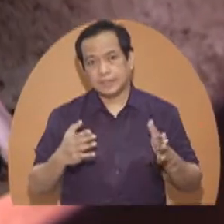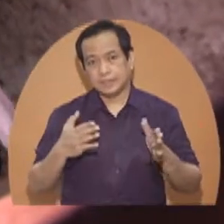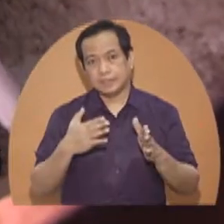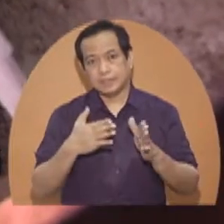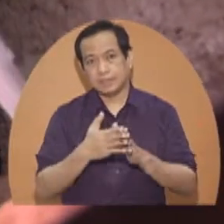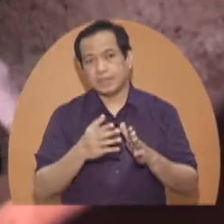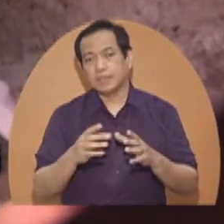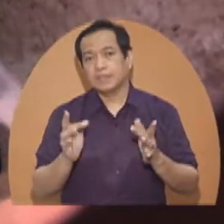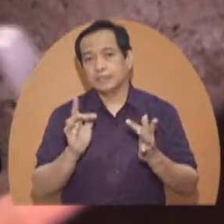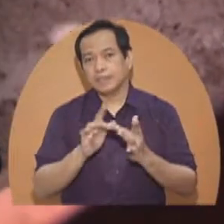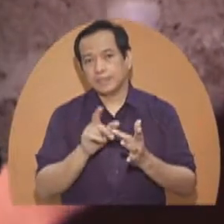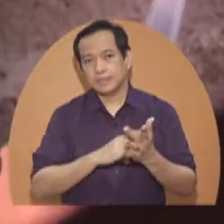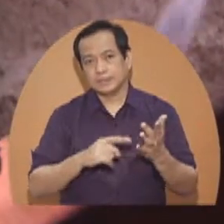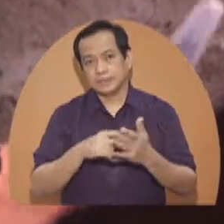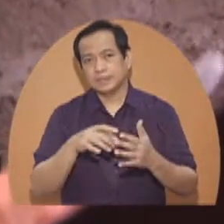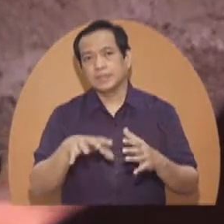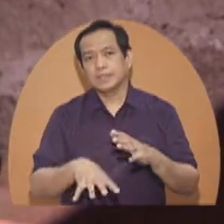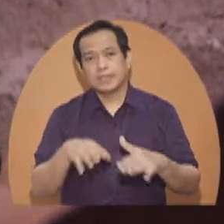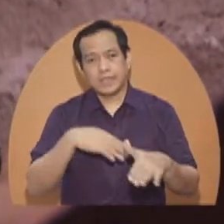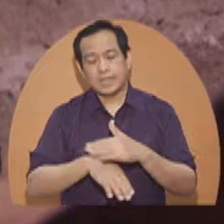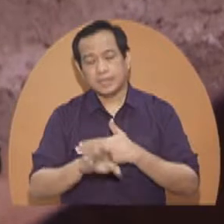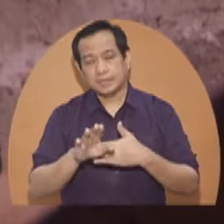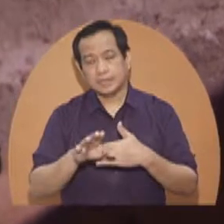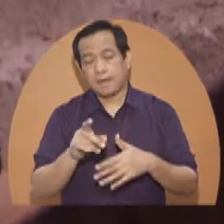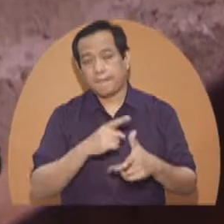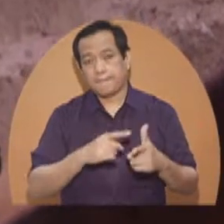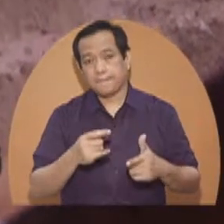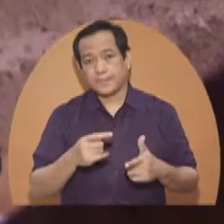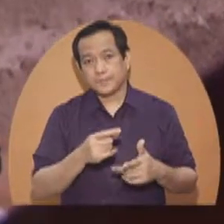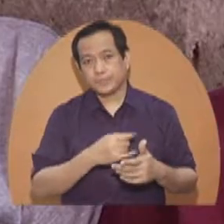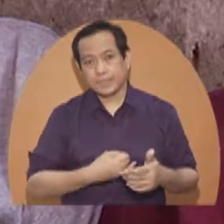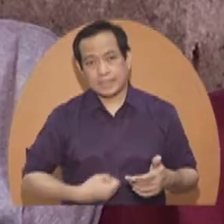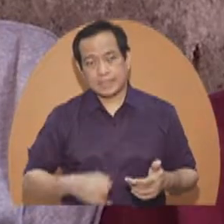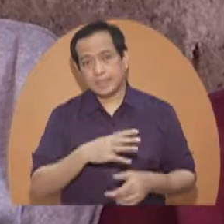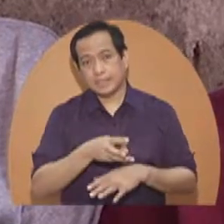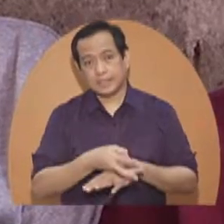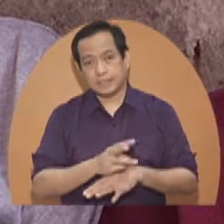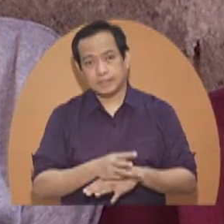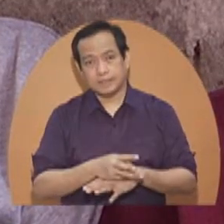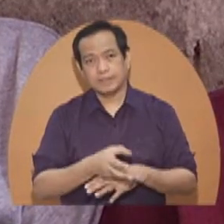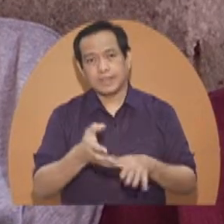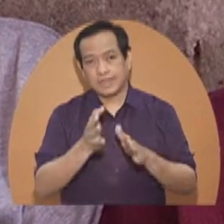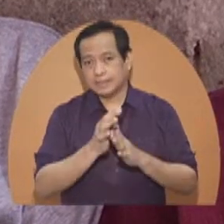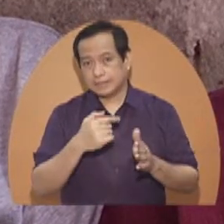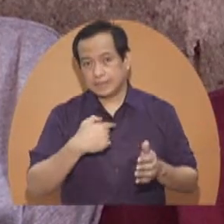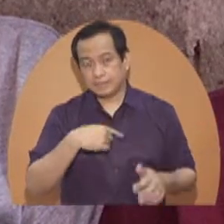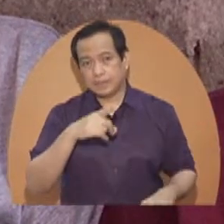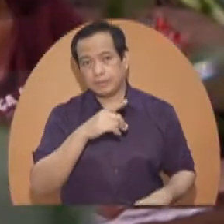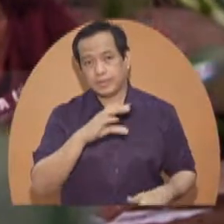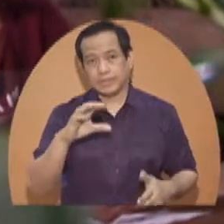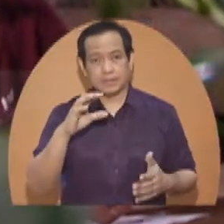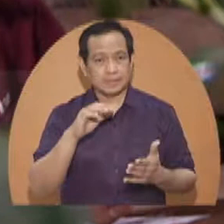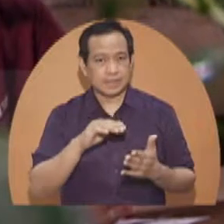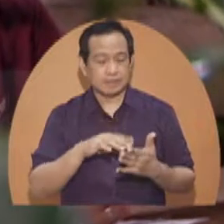ang daanan ng ihi at bituka ni Lai Ann. Ang hinihingi po sa akin ay